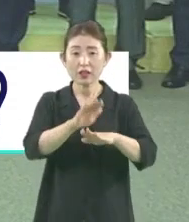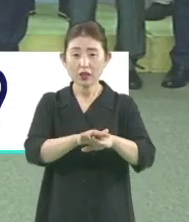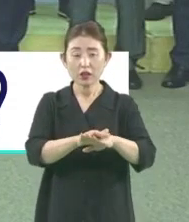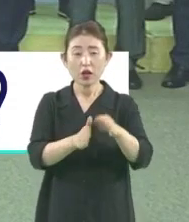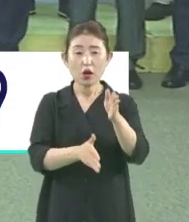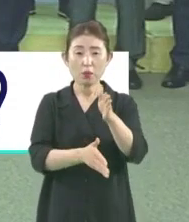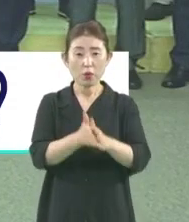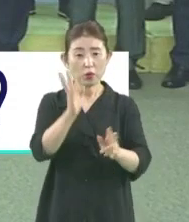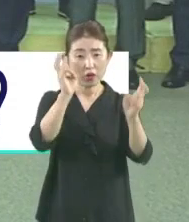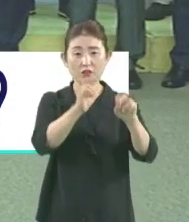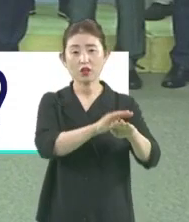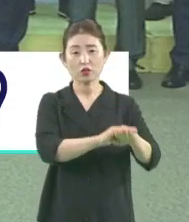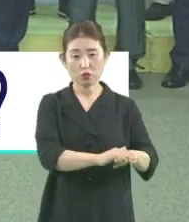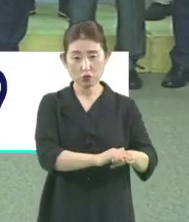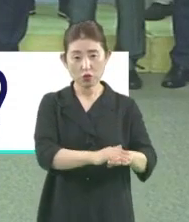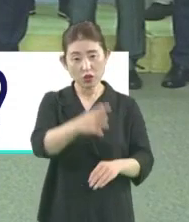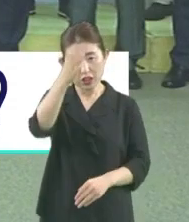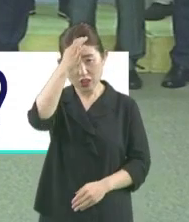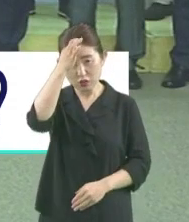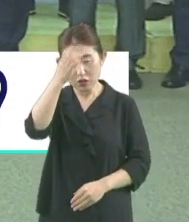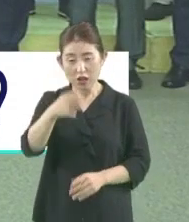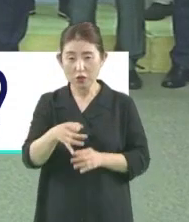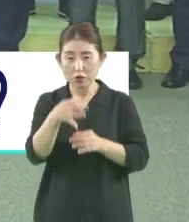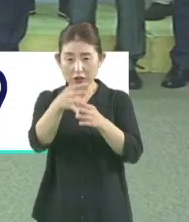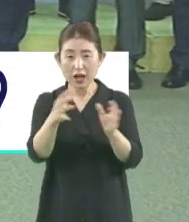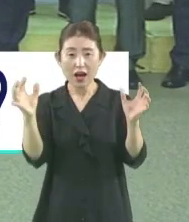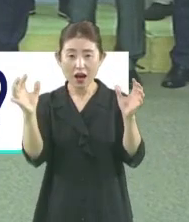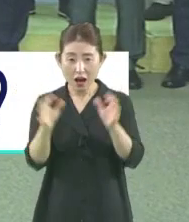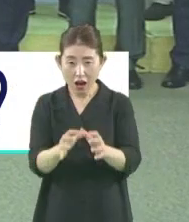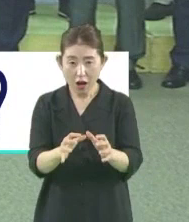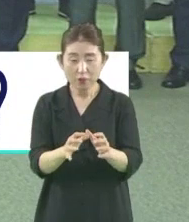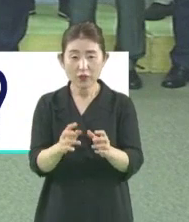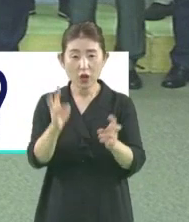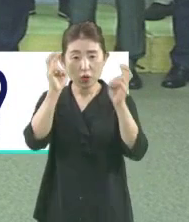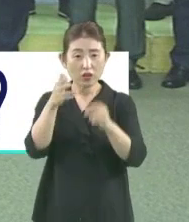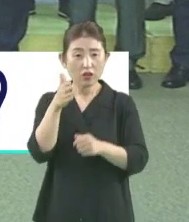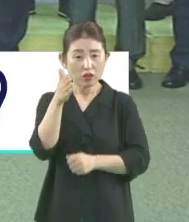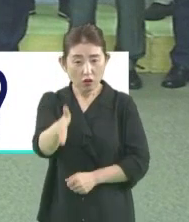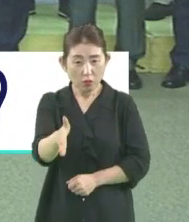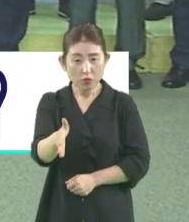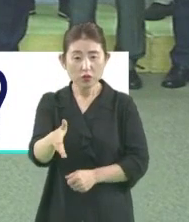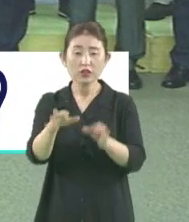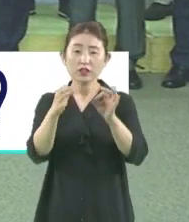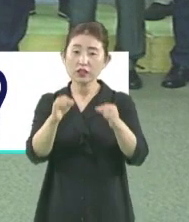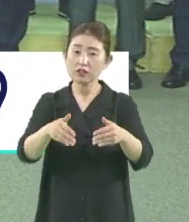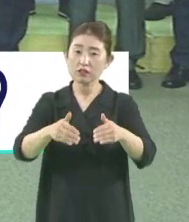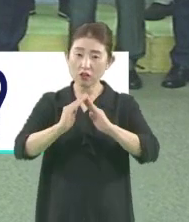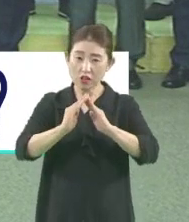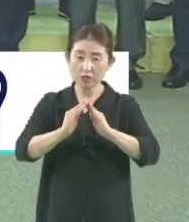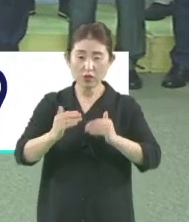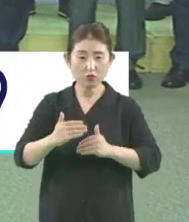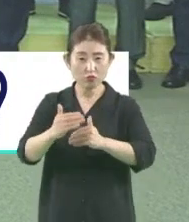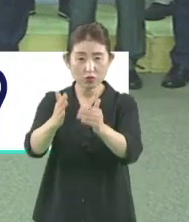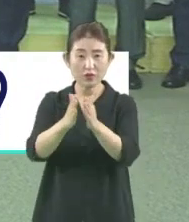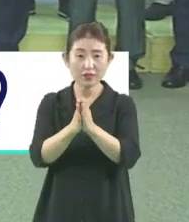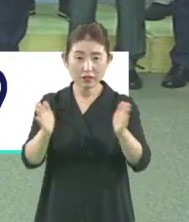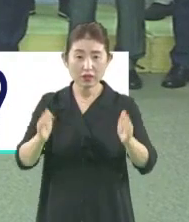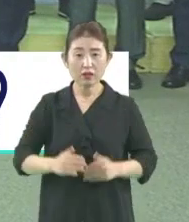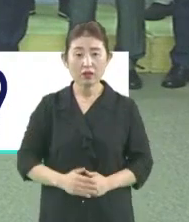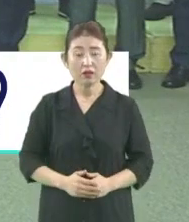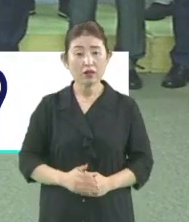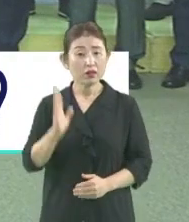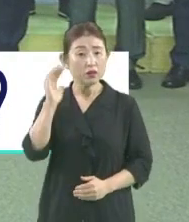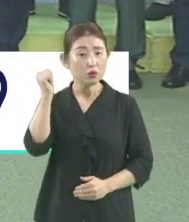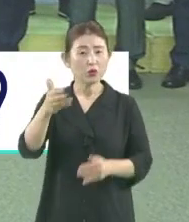대전에 본사를 두고 첨단 기술에 자본을 더해줄 수 있는 기업 금융 중심의 은행 설립이 본격화되고